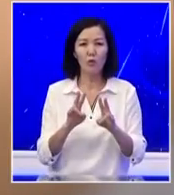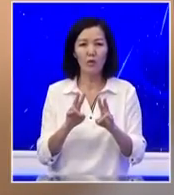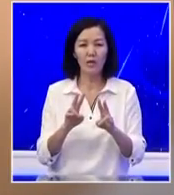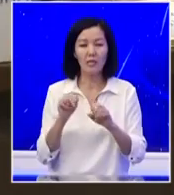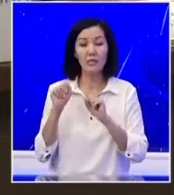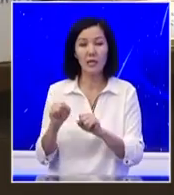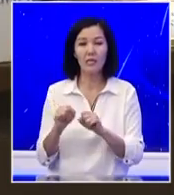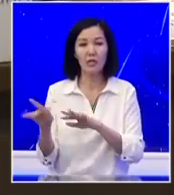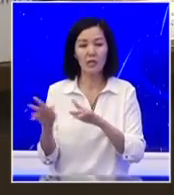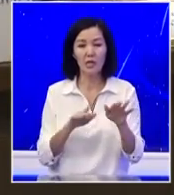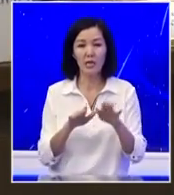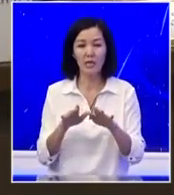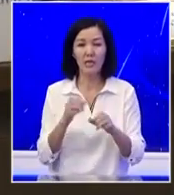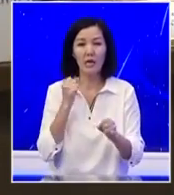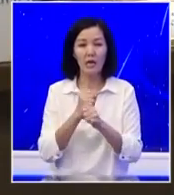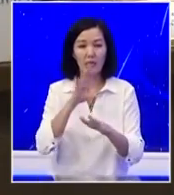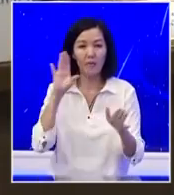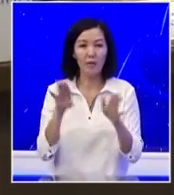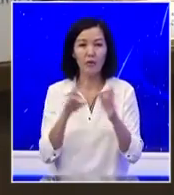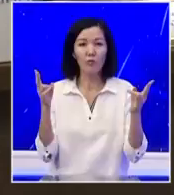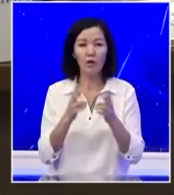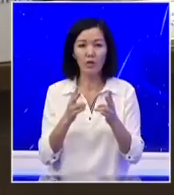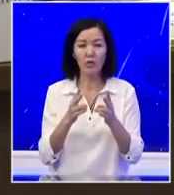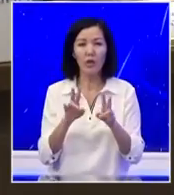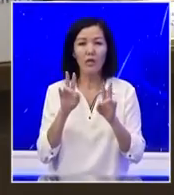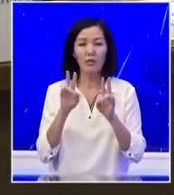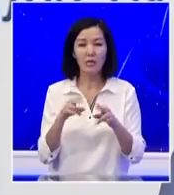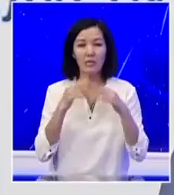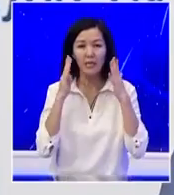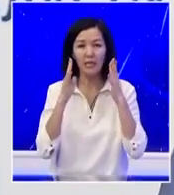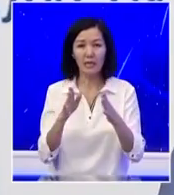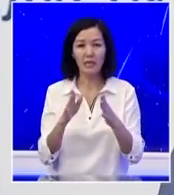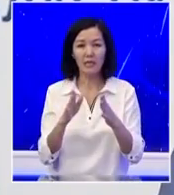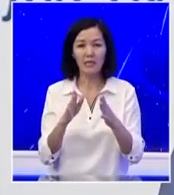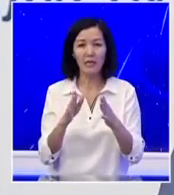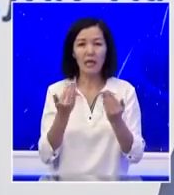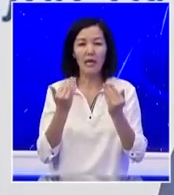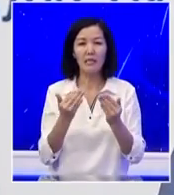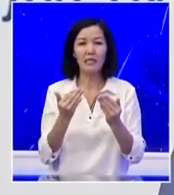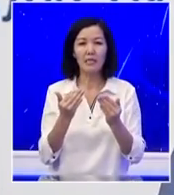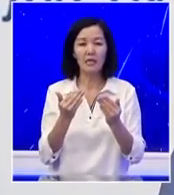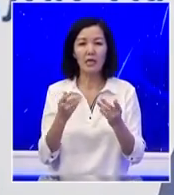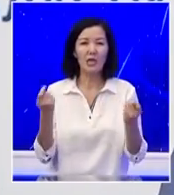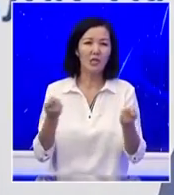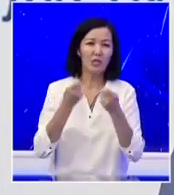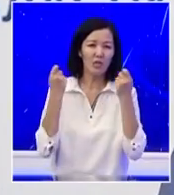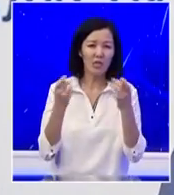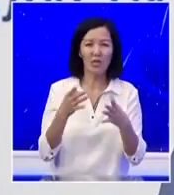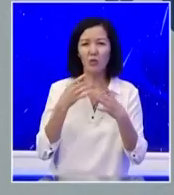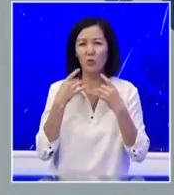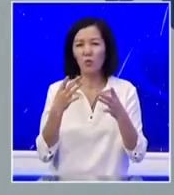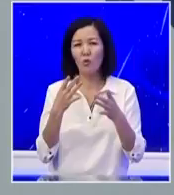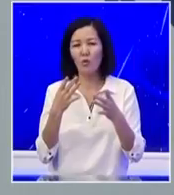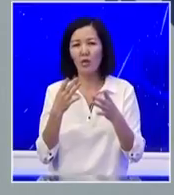әлі де болса сақтық шараларын қатаң сақтауды қажет етеді. Осы орайда ескере кететіні, бір жайт әзірге жиын